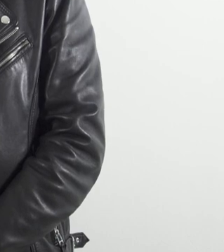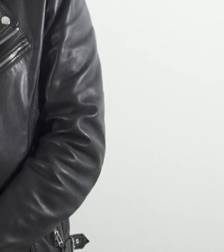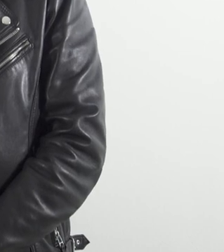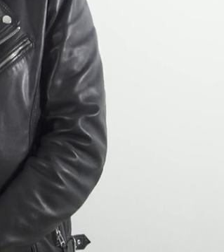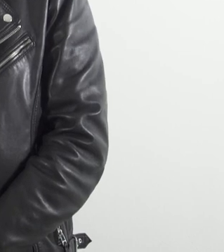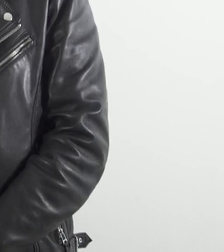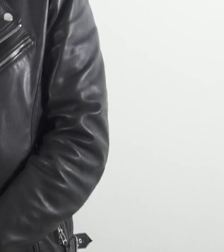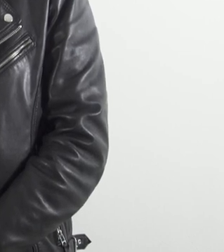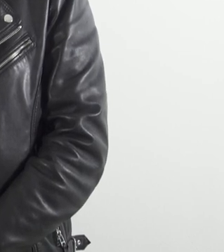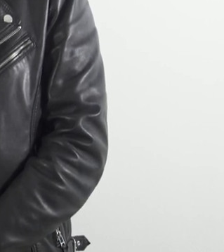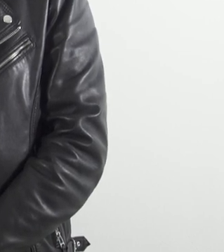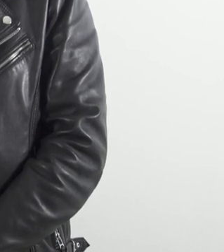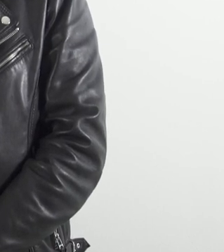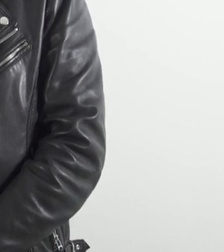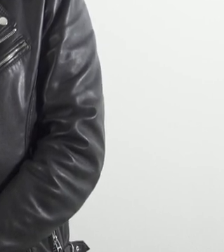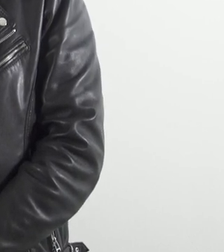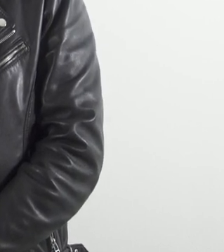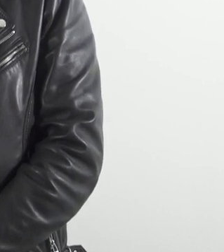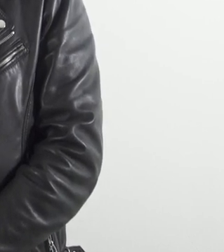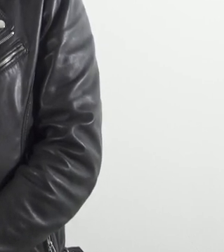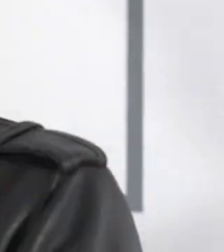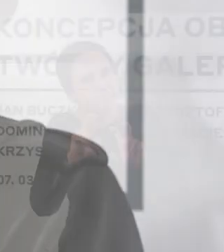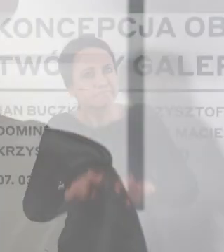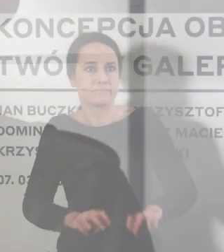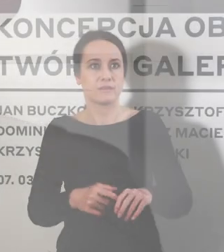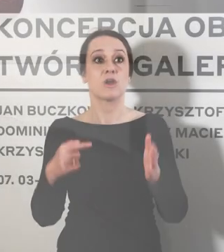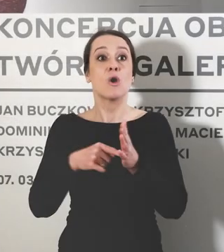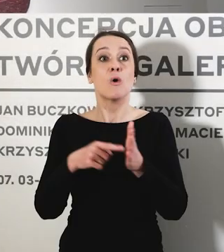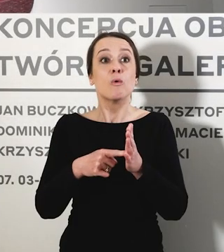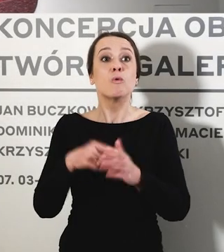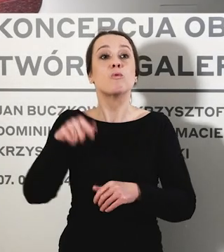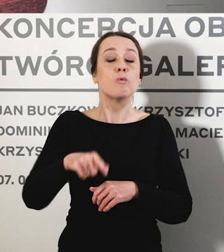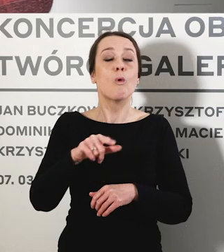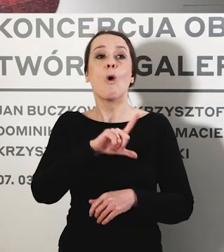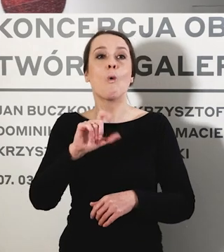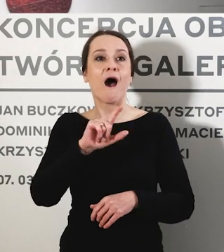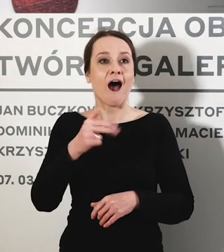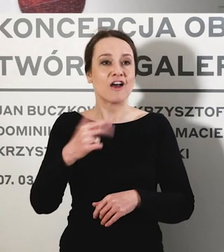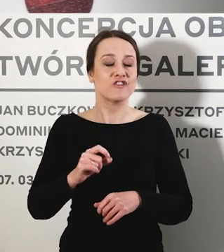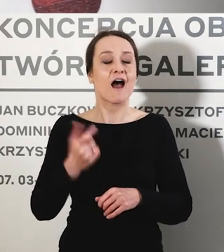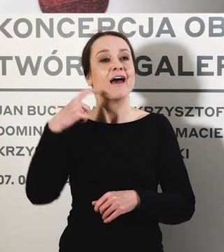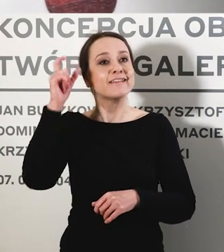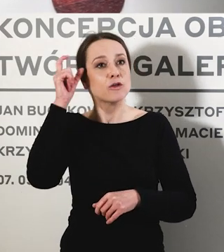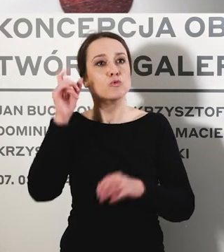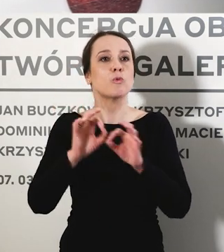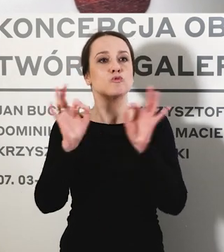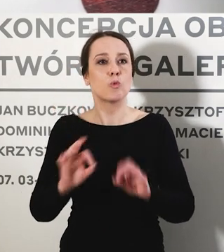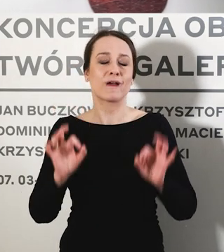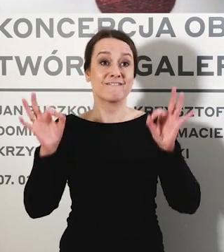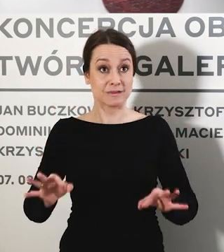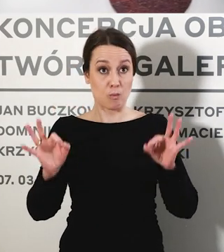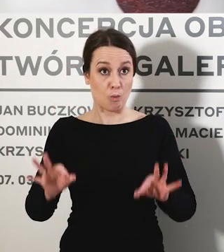opracowania pokazujemy na wystawie w centrum sztuki współczesnej właśnie prace które w pewnym stopniu są